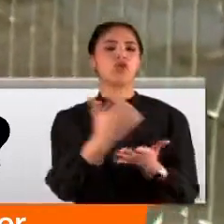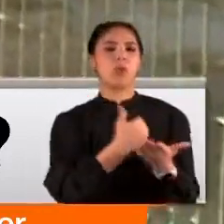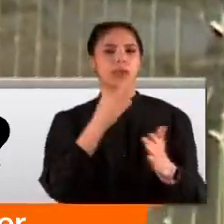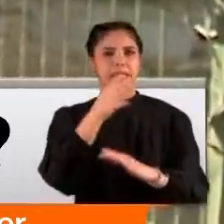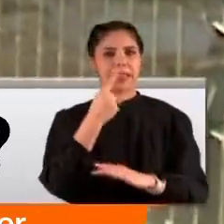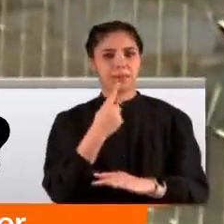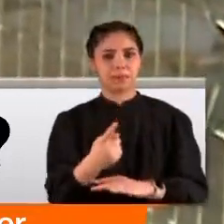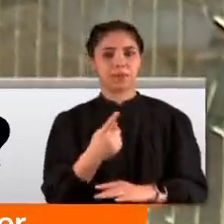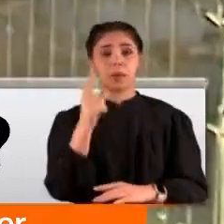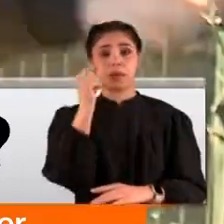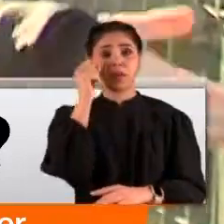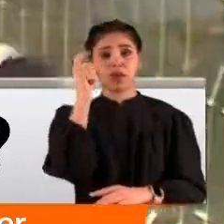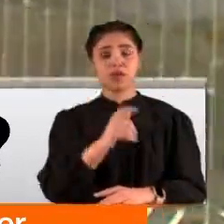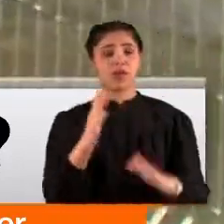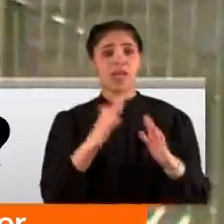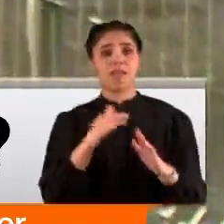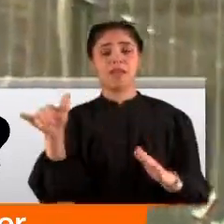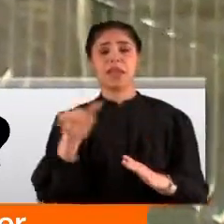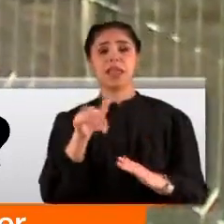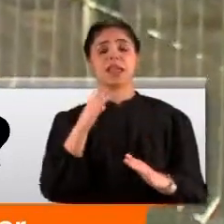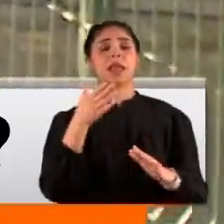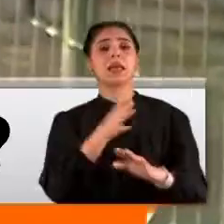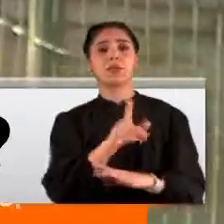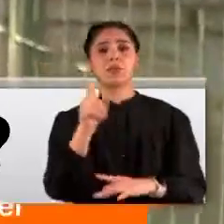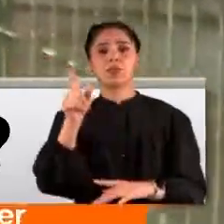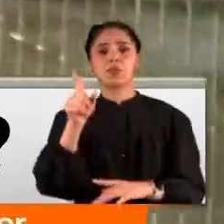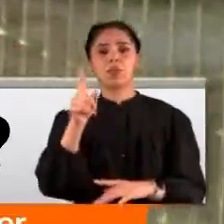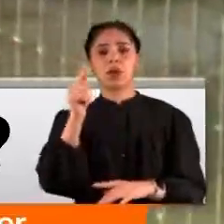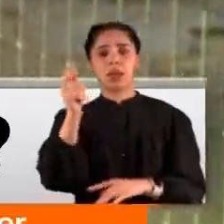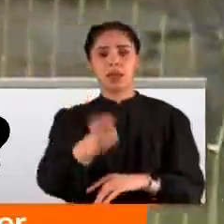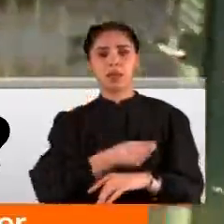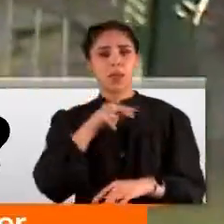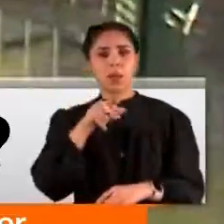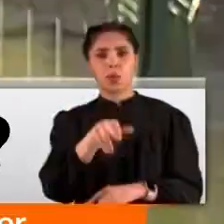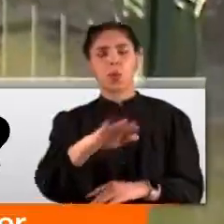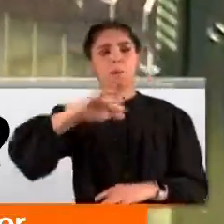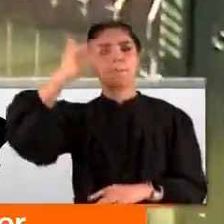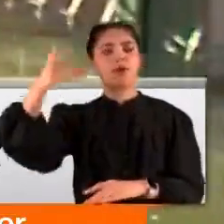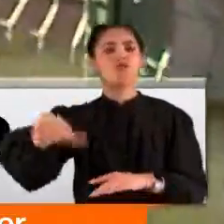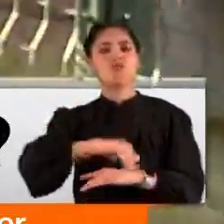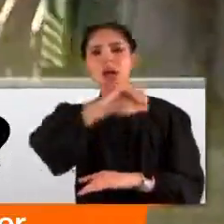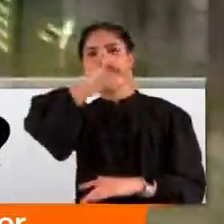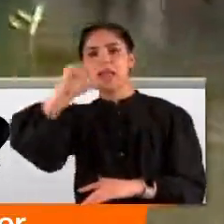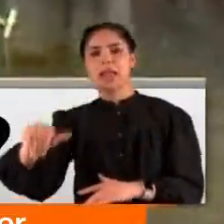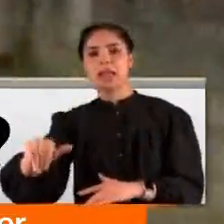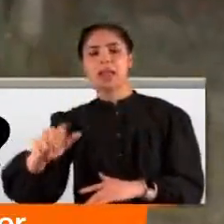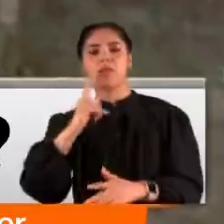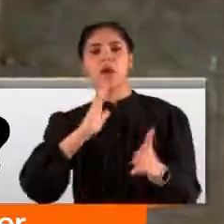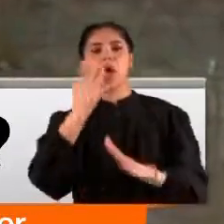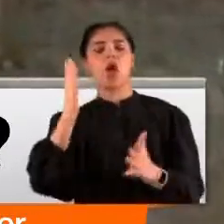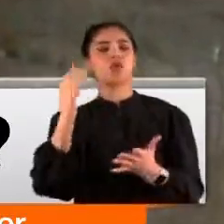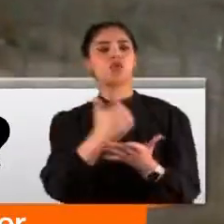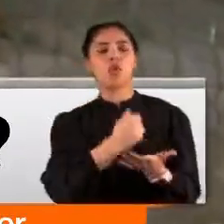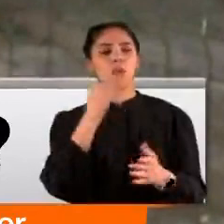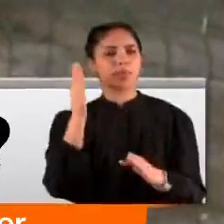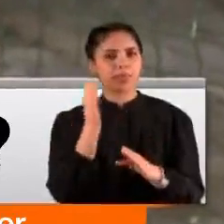bir insan neden evinin yanında Çalı toplamak varken yarım saat yürüyüp başka bir mahalleye gelip Çalı topluyor İşte